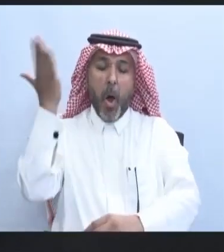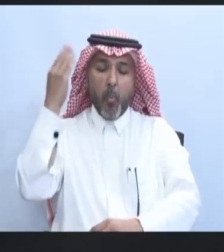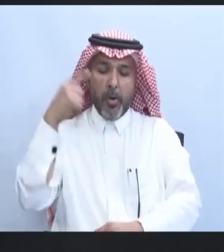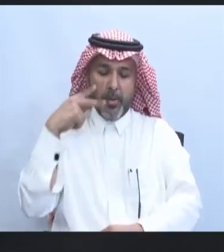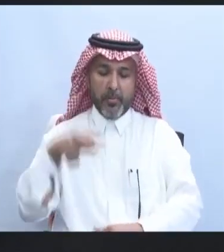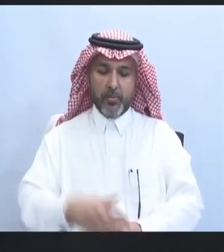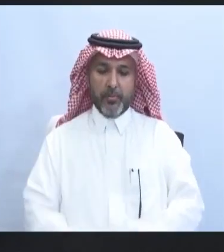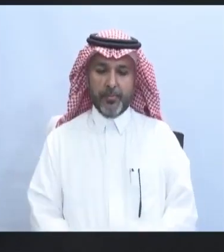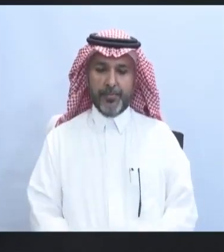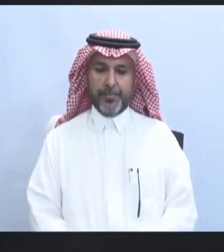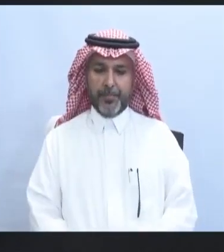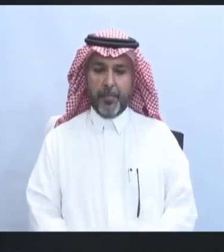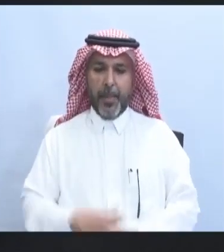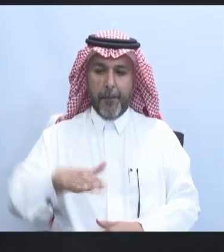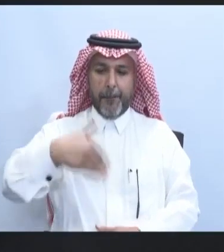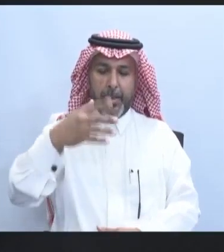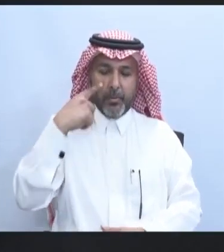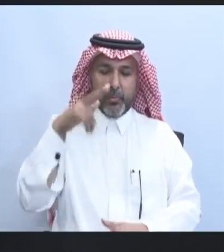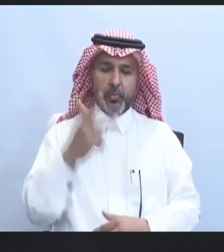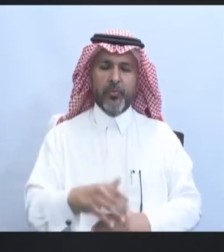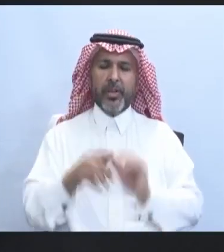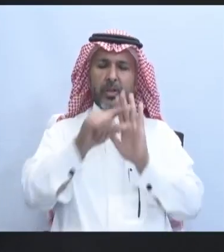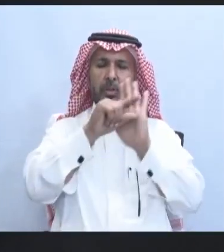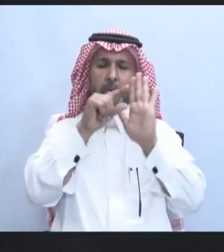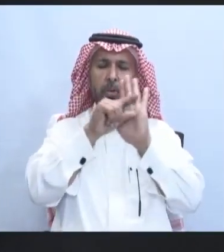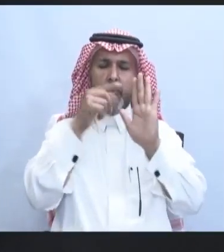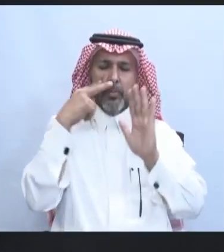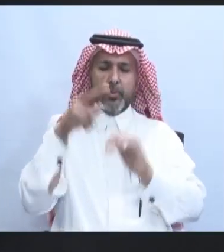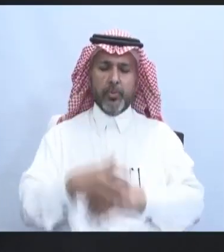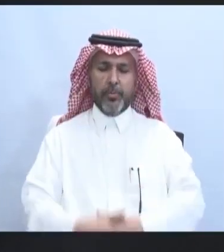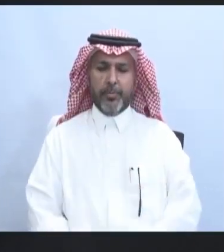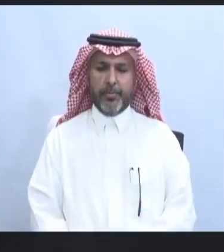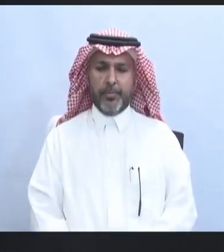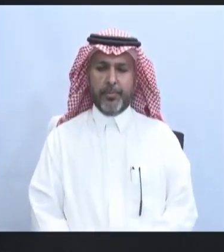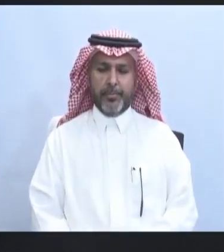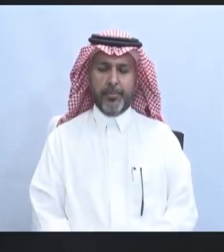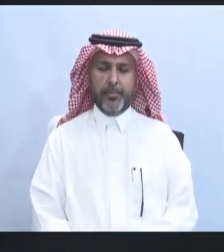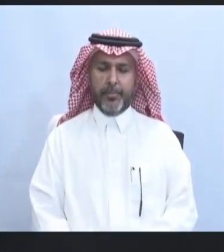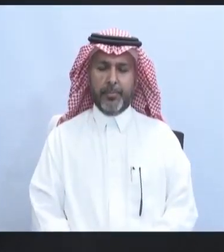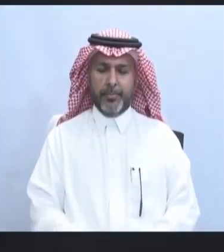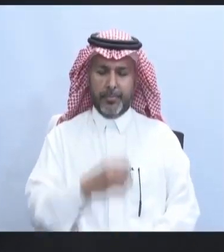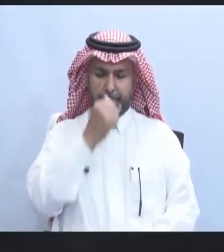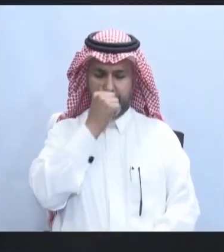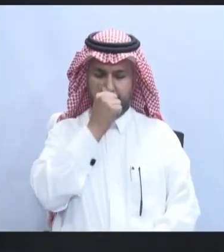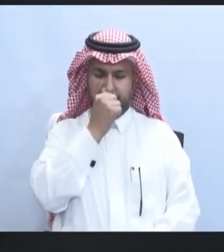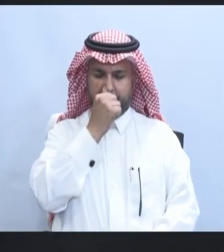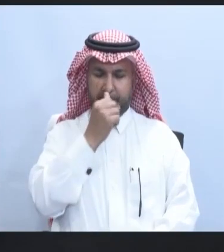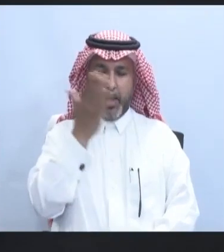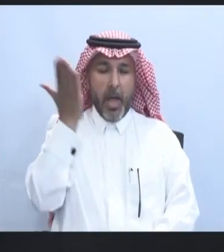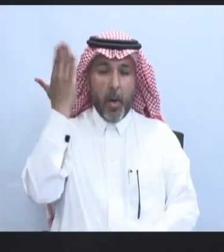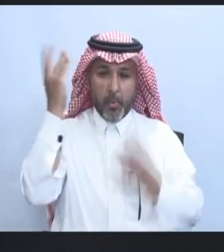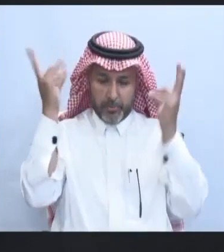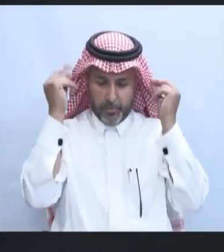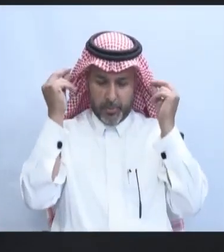بعد ان تحدثنا عن الدوله الامويه والدوله العباسيه وتعرفنا على خلفاء هذه الدوله كيف تاسست ومنهم ابرز